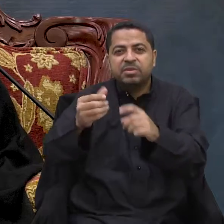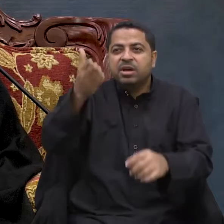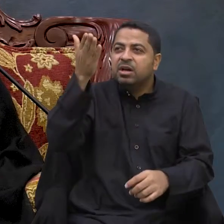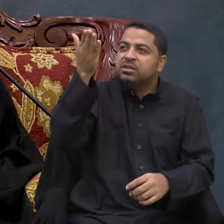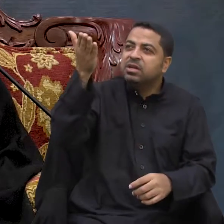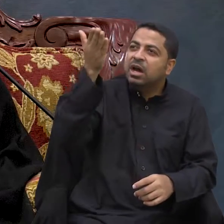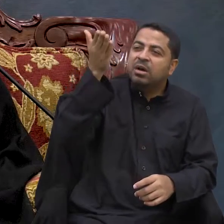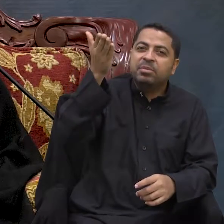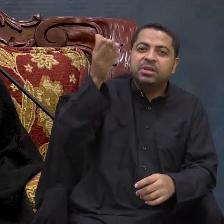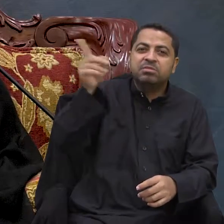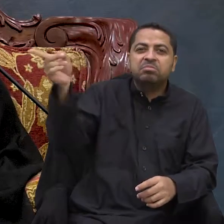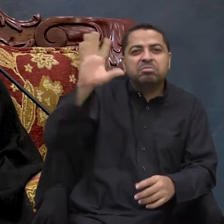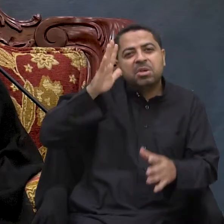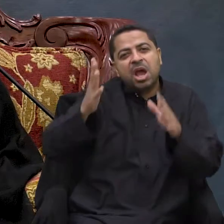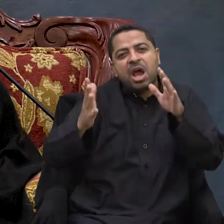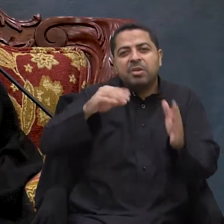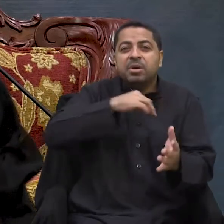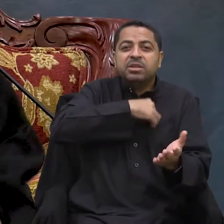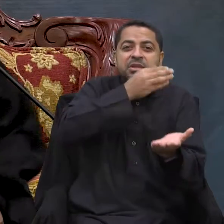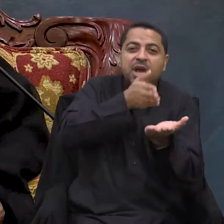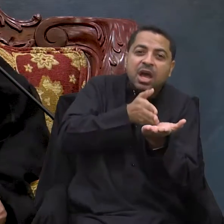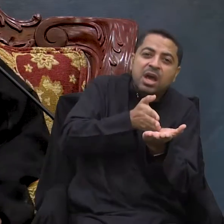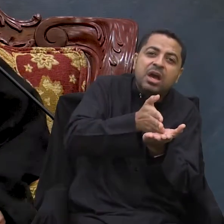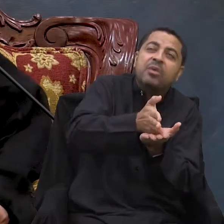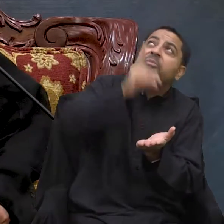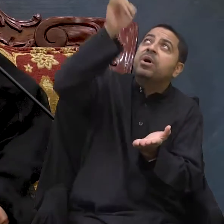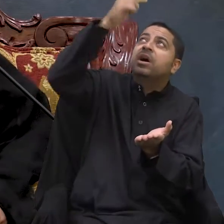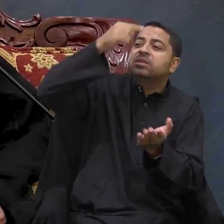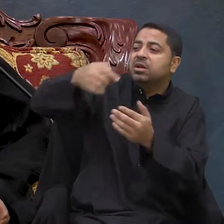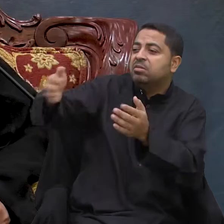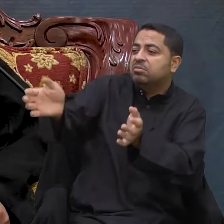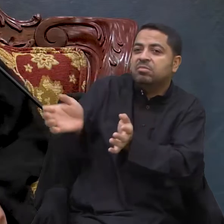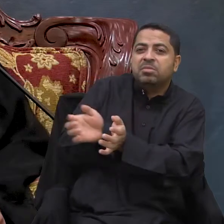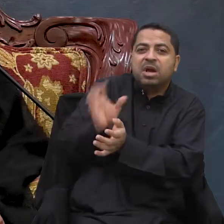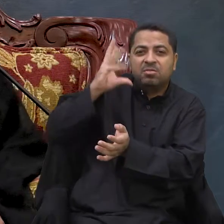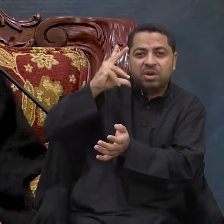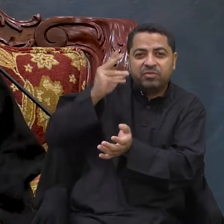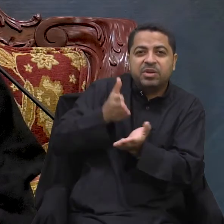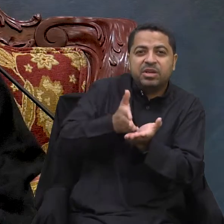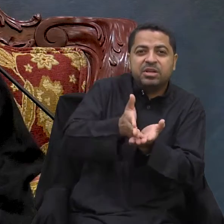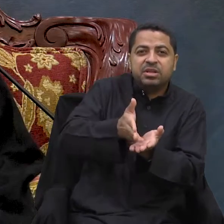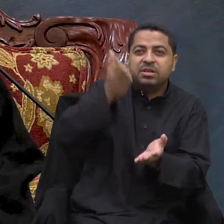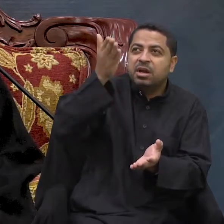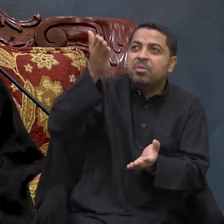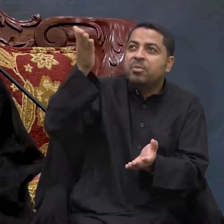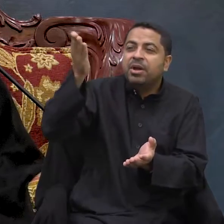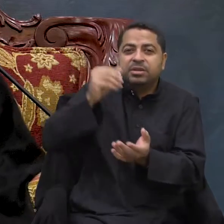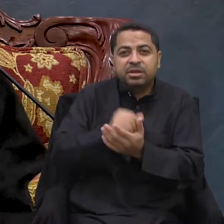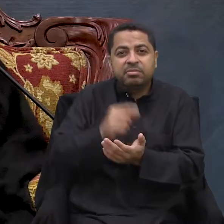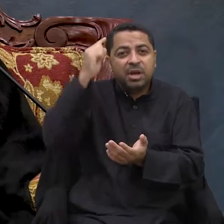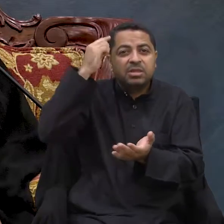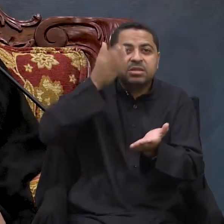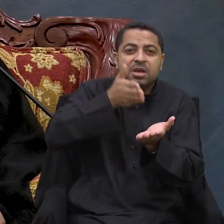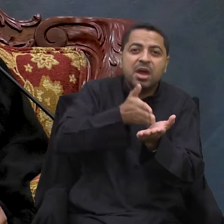لعلها تهدي من شاءت له الإرادة الهداية، الإرادة الإلهية